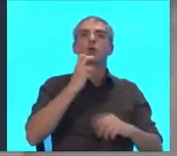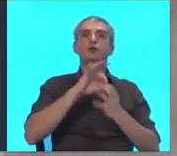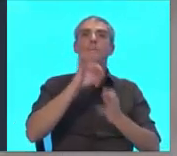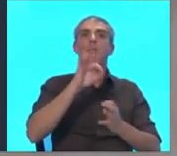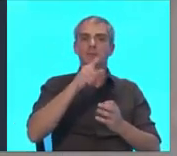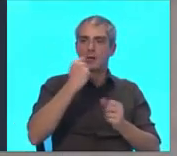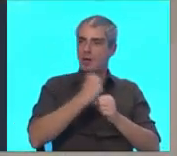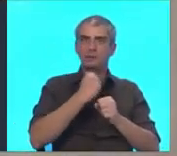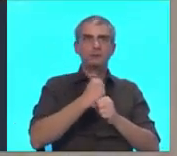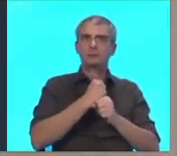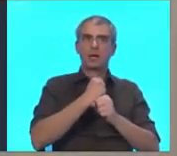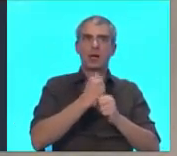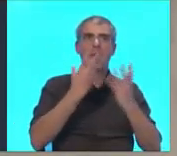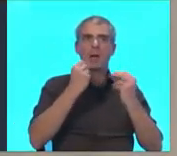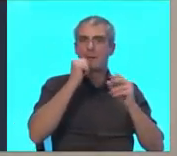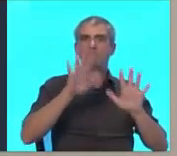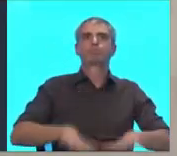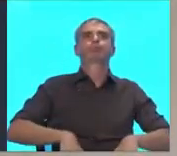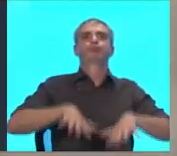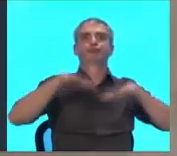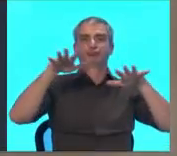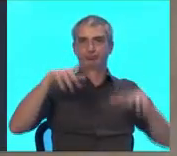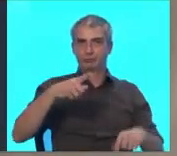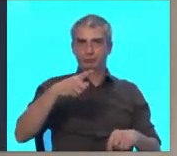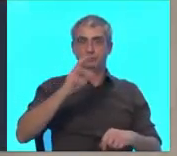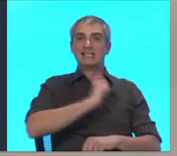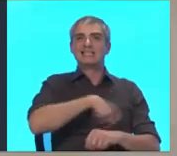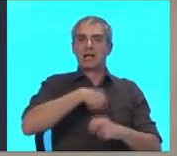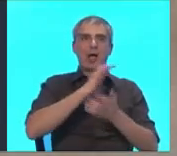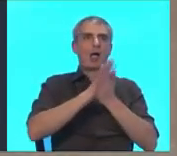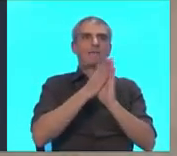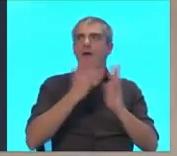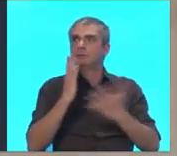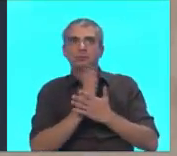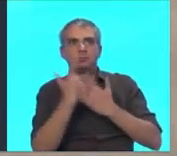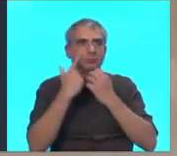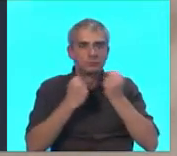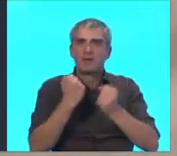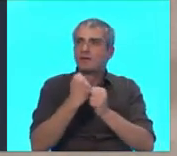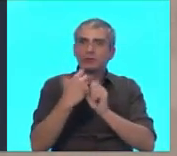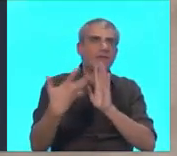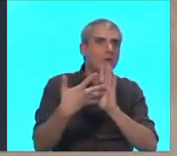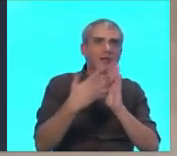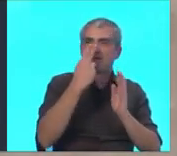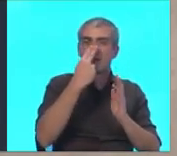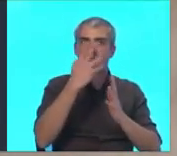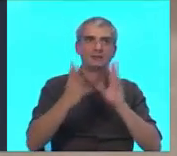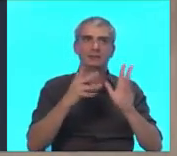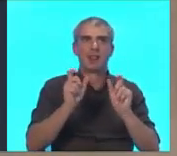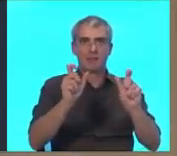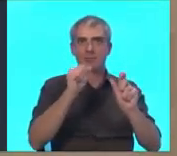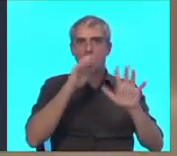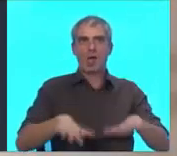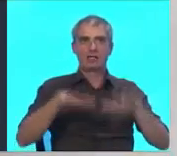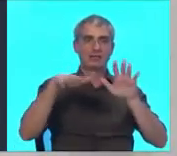גרש להרבה מאוד הצפות. העירייה שם הפכה להיות דרוכה יותר, והלכו ובודקים ומנסים למנוע הצפות כאלה